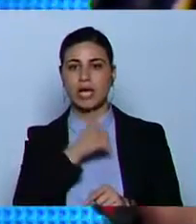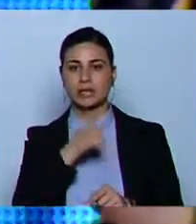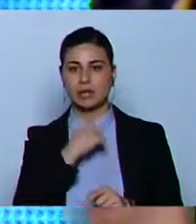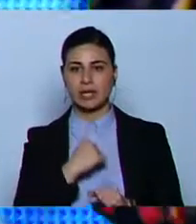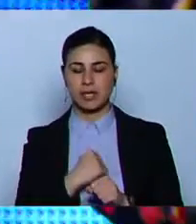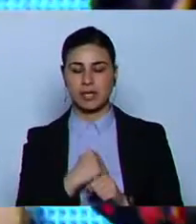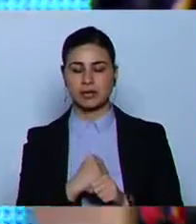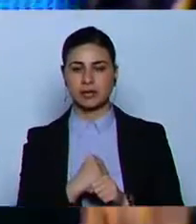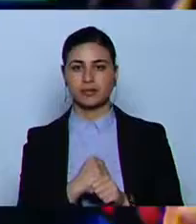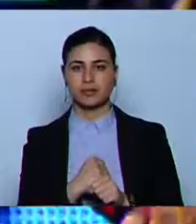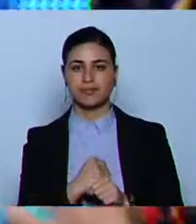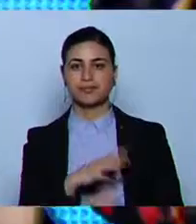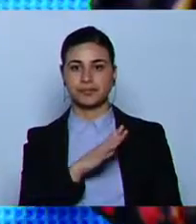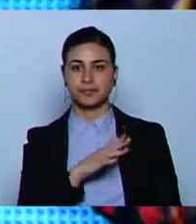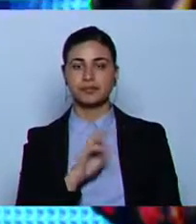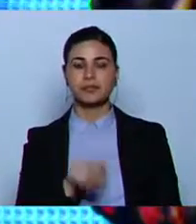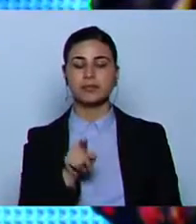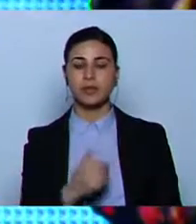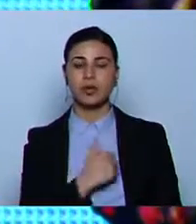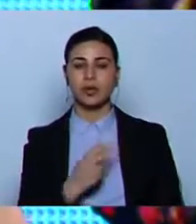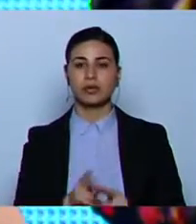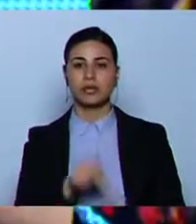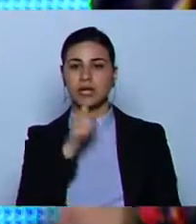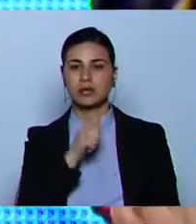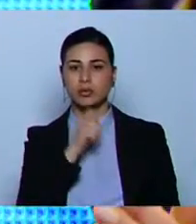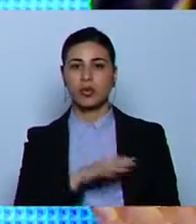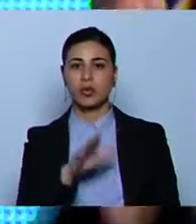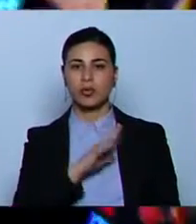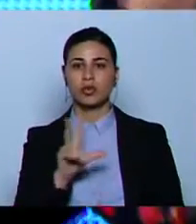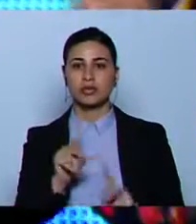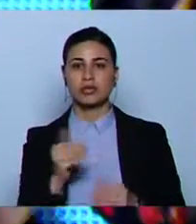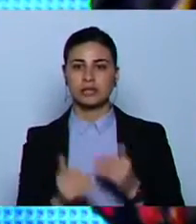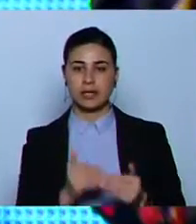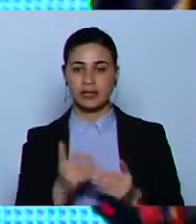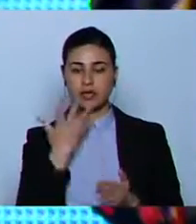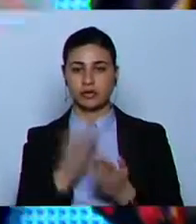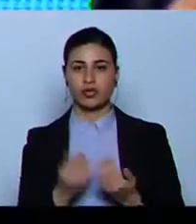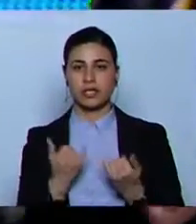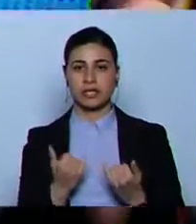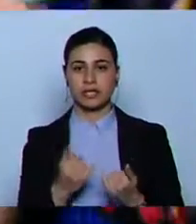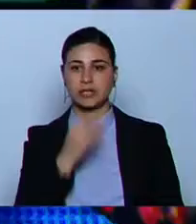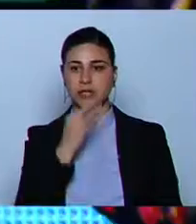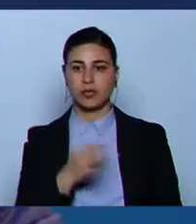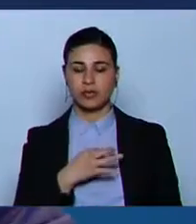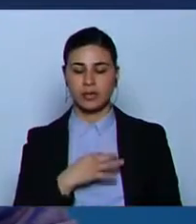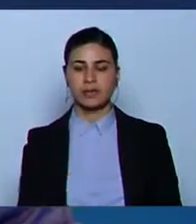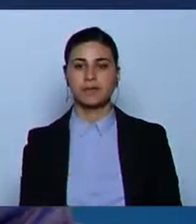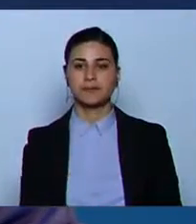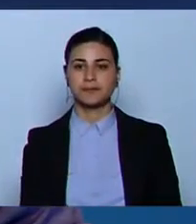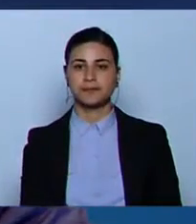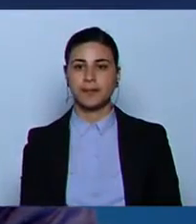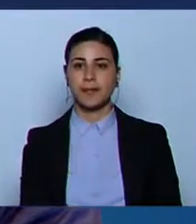ექსპერიმენტის ნაწილია და მას უნდოდა რომ ეს ექსპერიმენტი ყოფილიყო წარმატებული. და ჩვენ დღეს უმეუბნებიათ თანერდა და